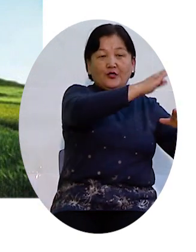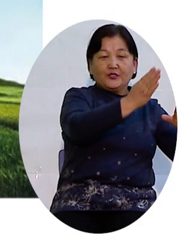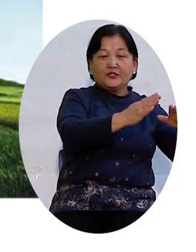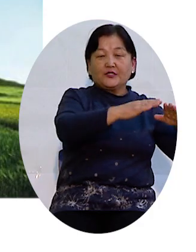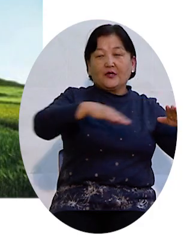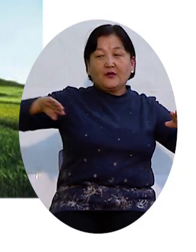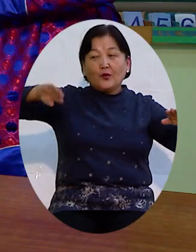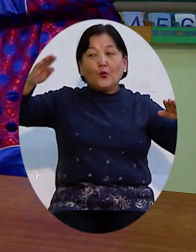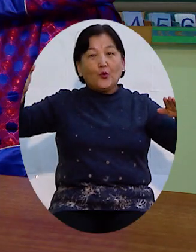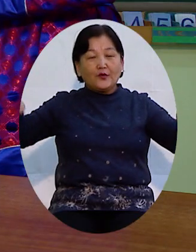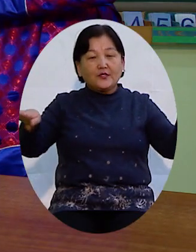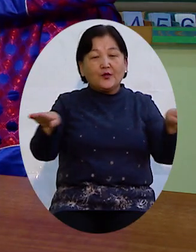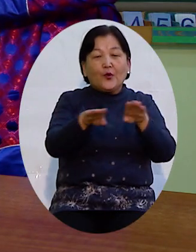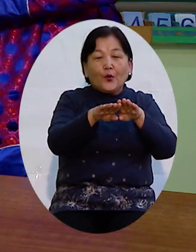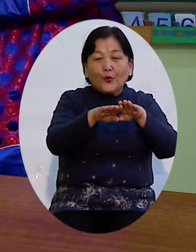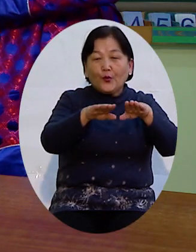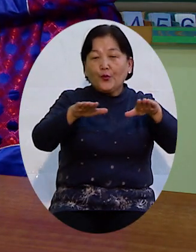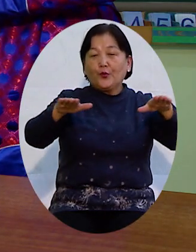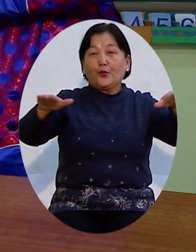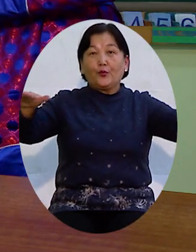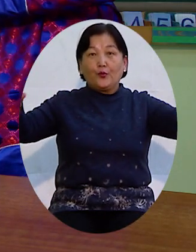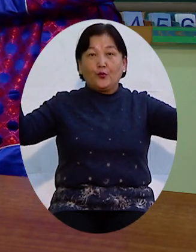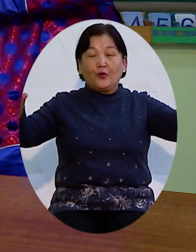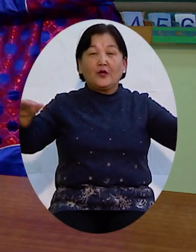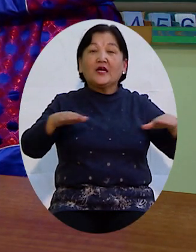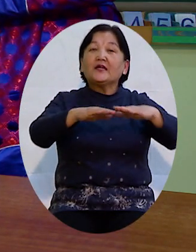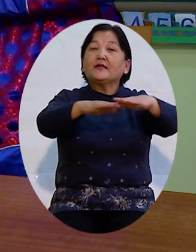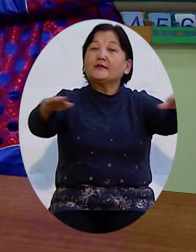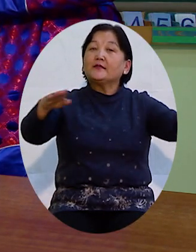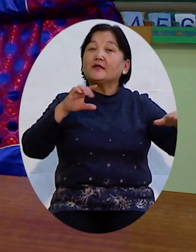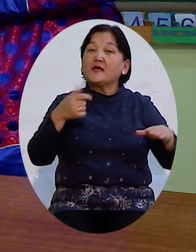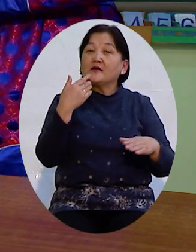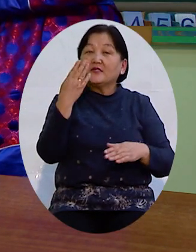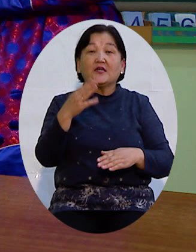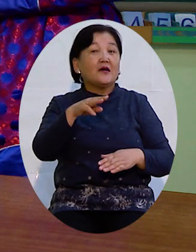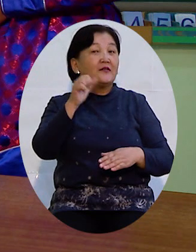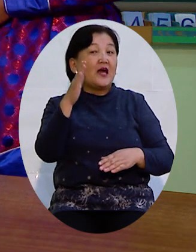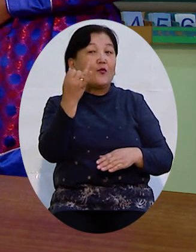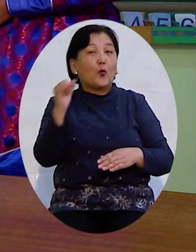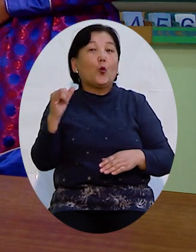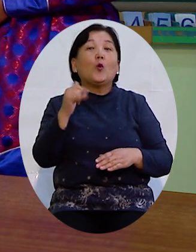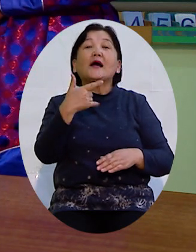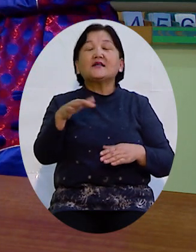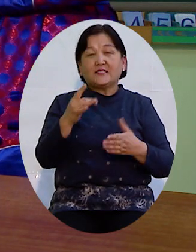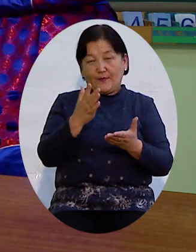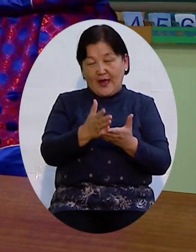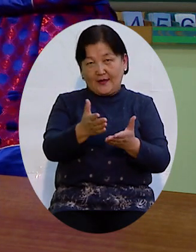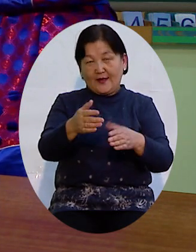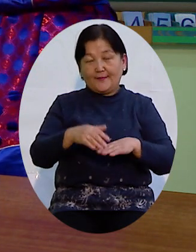хоорондуур үргэлжлэн алсалсан тэгш 50 газар байна.